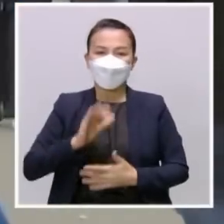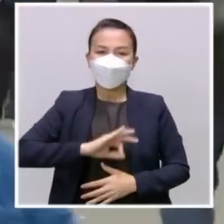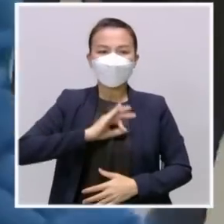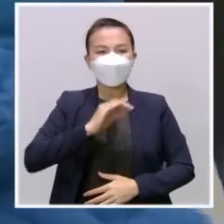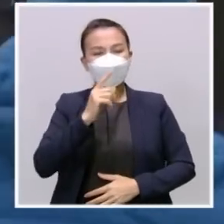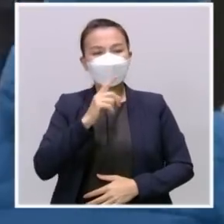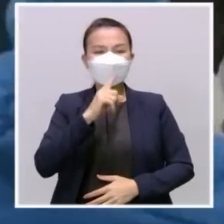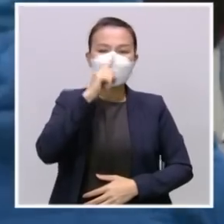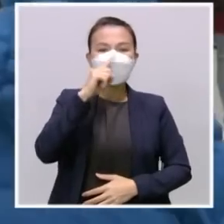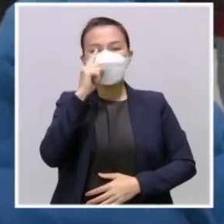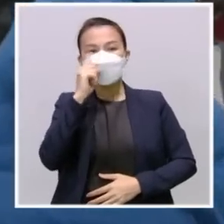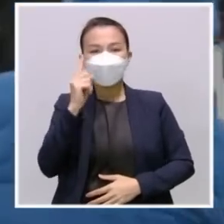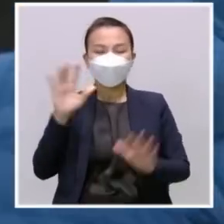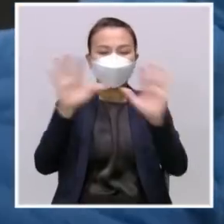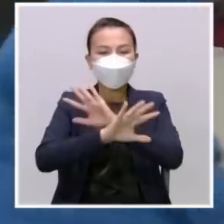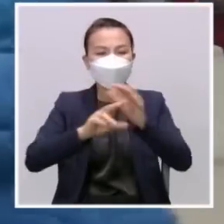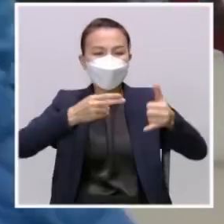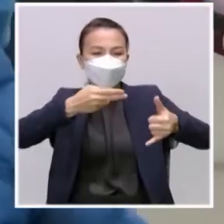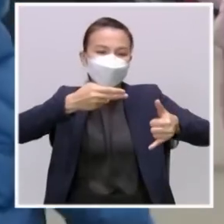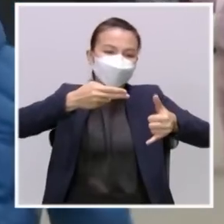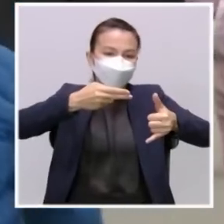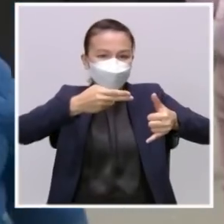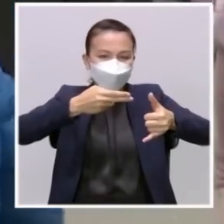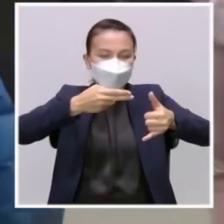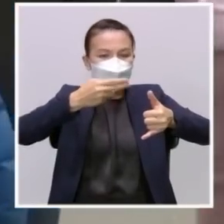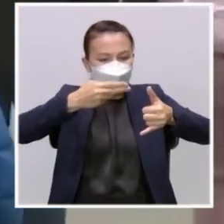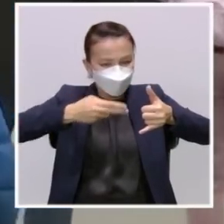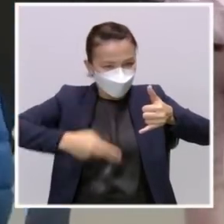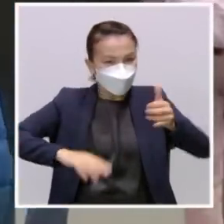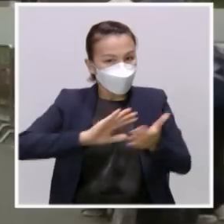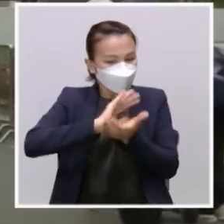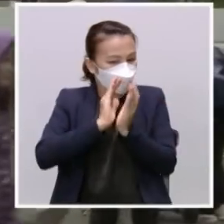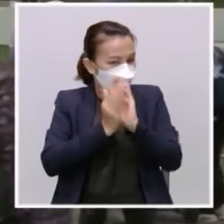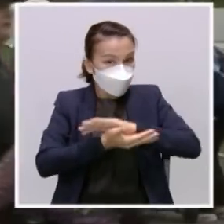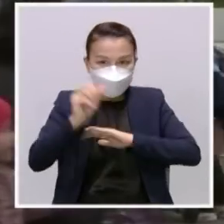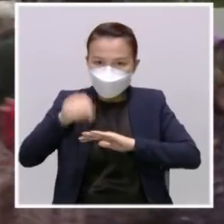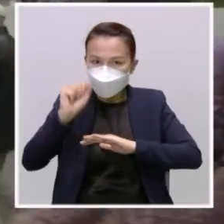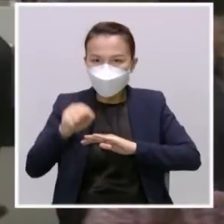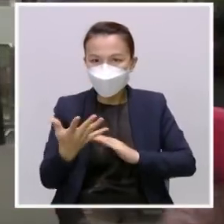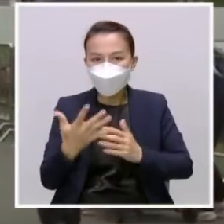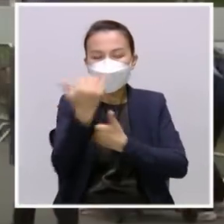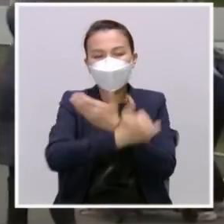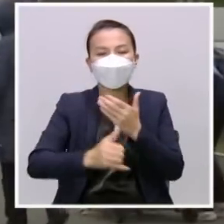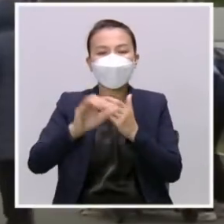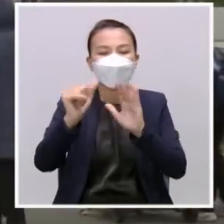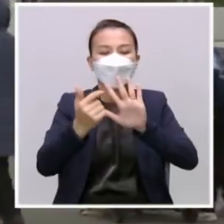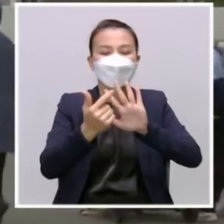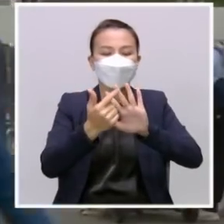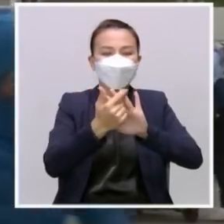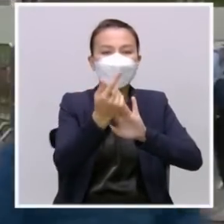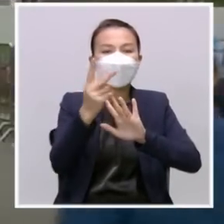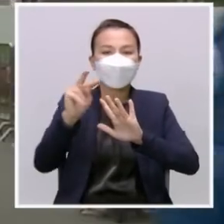ที่เปรียบเสมือนกำลังเอาปืนจ่อหัวยูเครนลงหรือไม่นะคะและก็ถอนตัวออกจากการคุกคามที่จะเกิดขึ้นกับยูเครนในปัจจุบันหรือเป